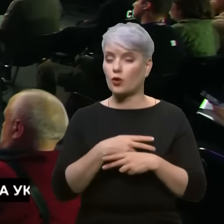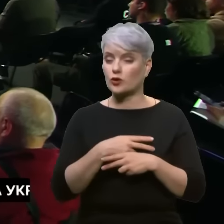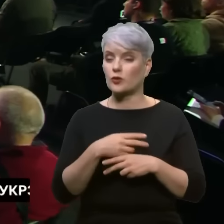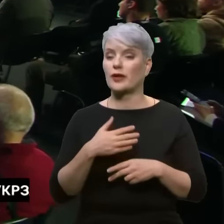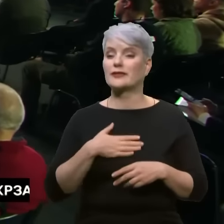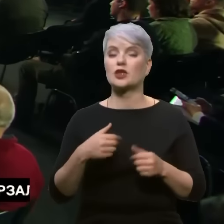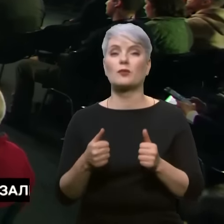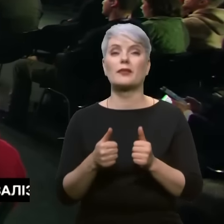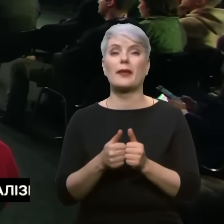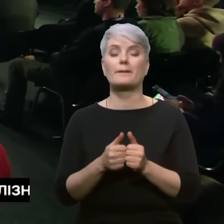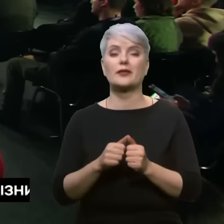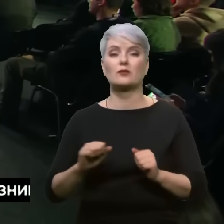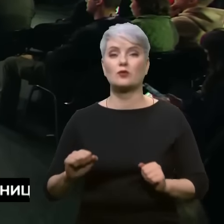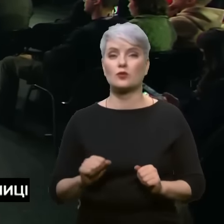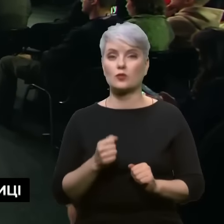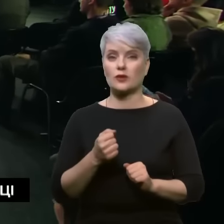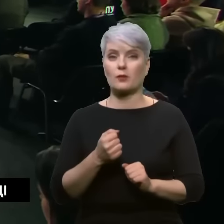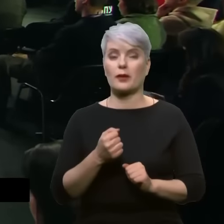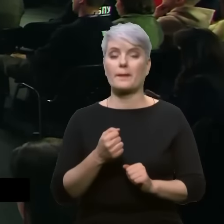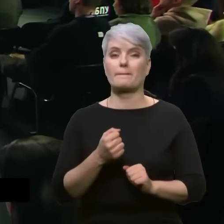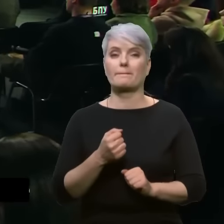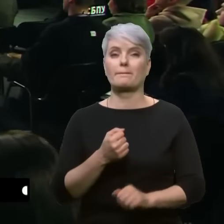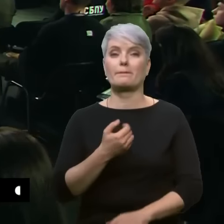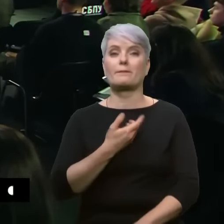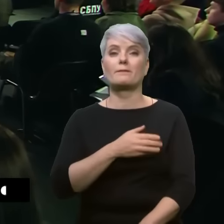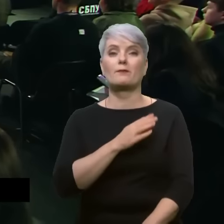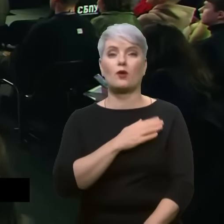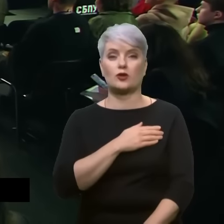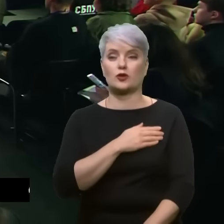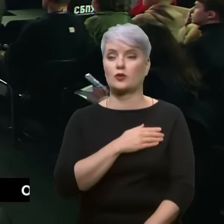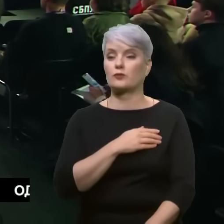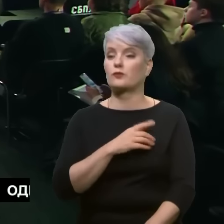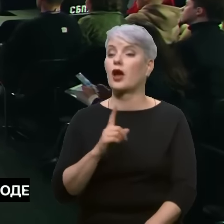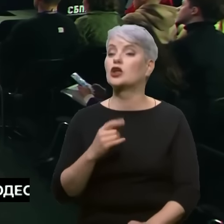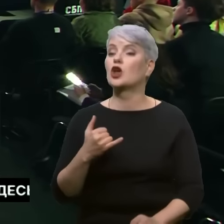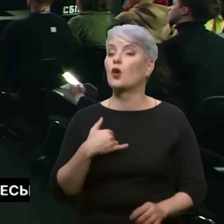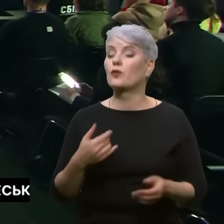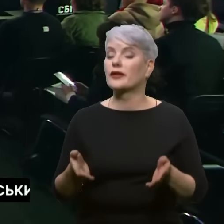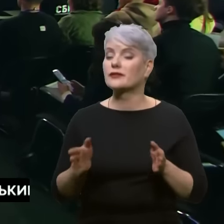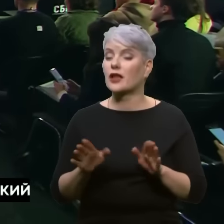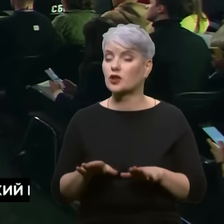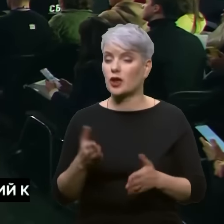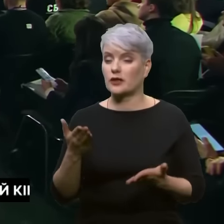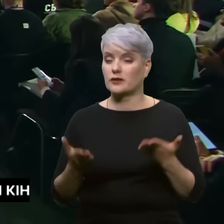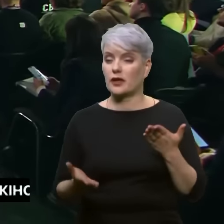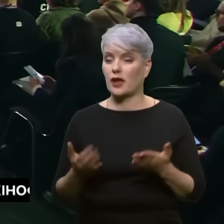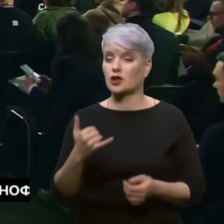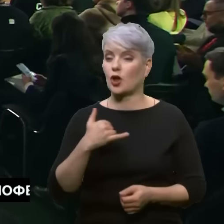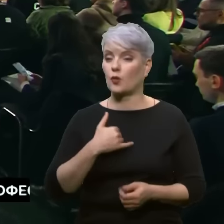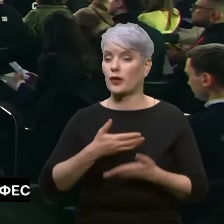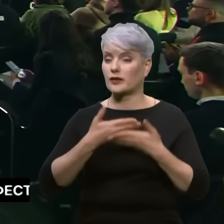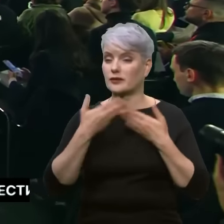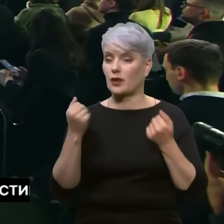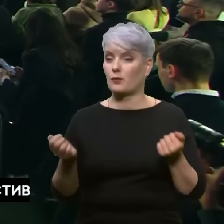нашими найближчими друзями Польщею. Так, а що у нас залишається, якщо у нас немає моря?